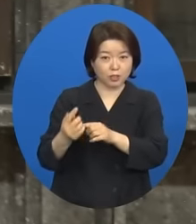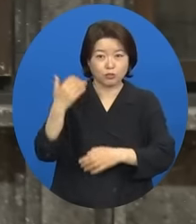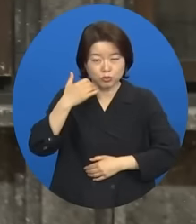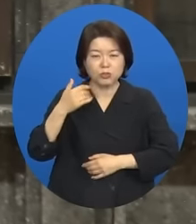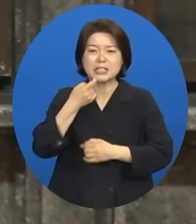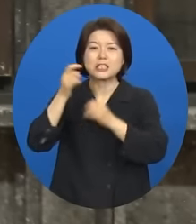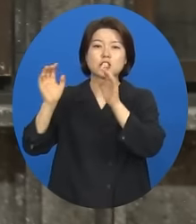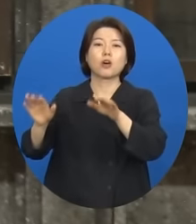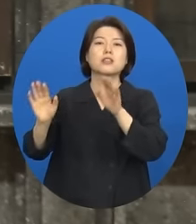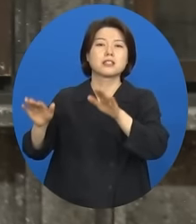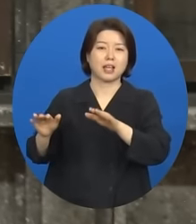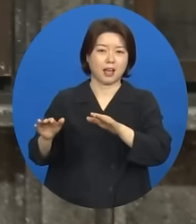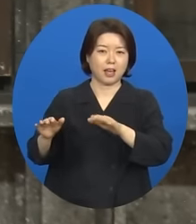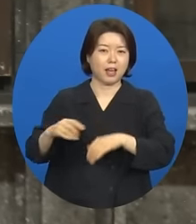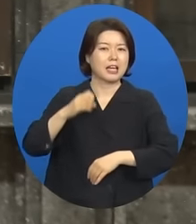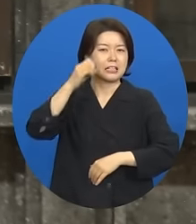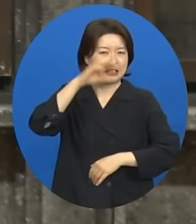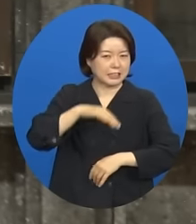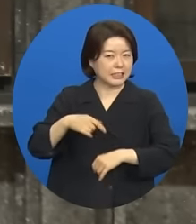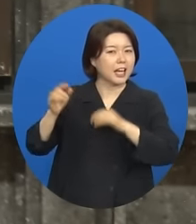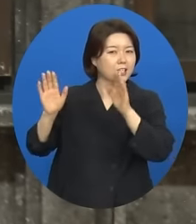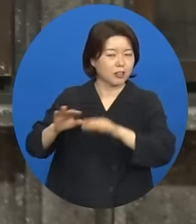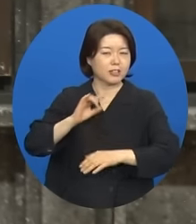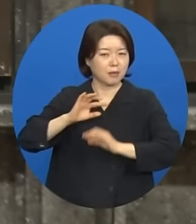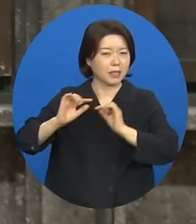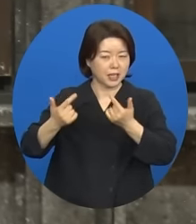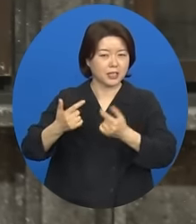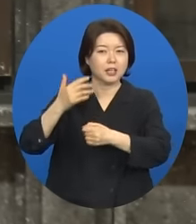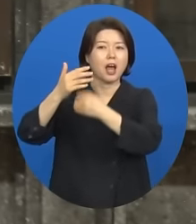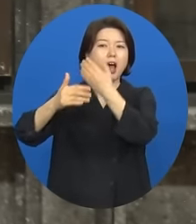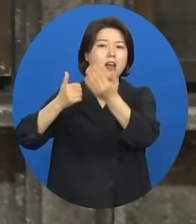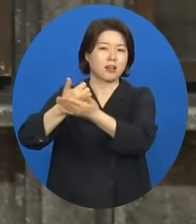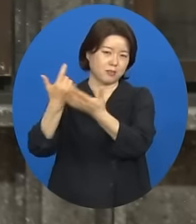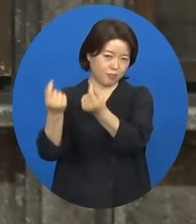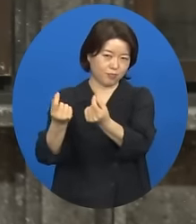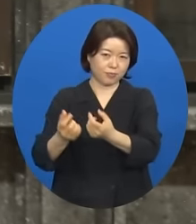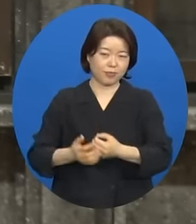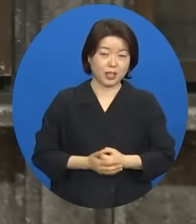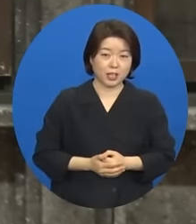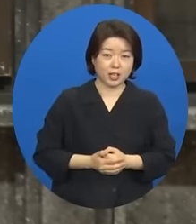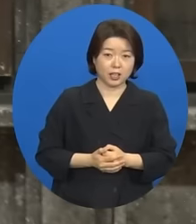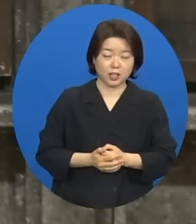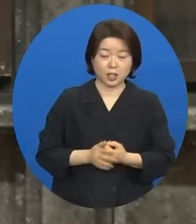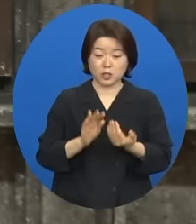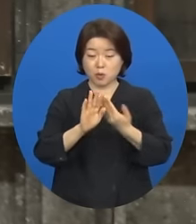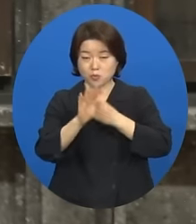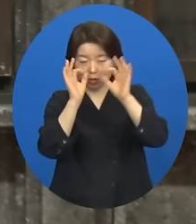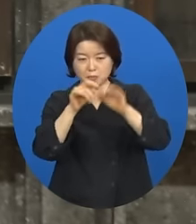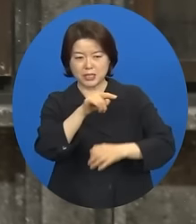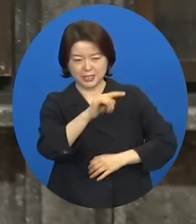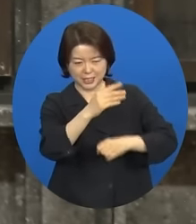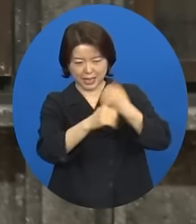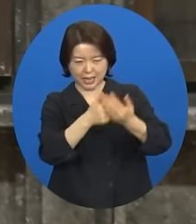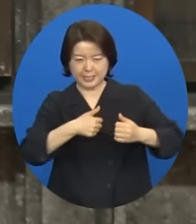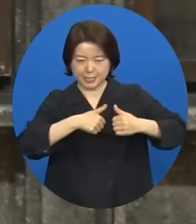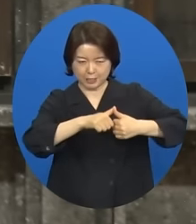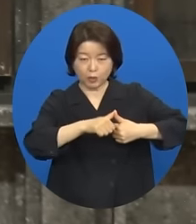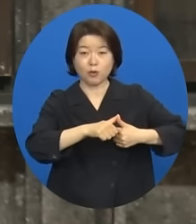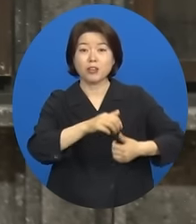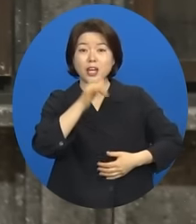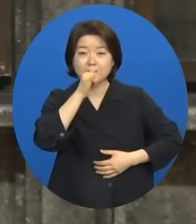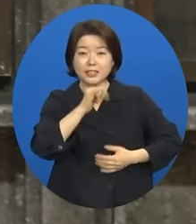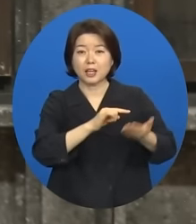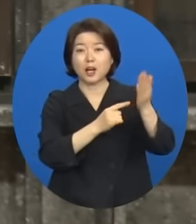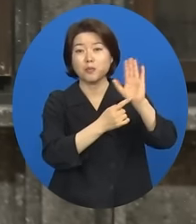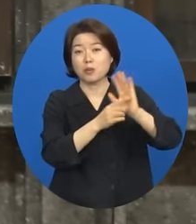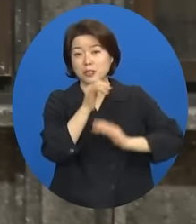천사인데 단지 천사가 아니고 하나님이죠. 왜냐하면 뒤에 보시면 내가 하나님과 겨뤘다 이렇게 표현하는 거